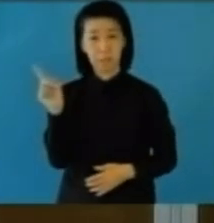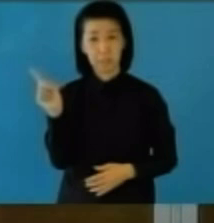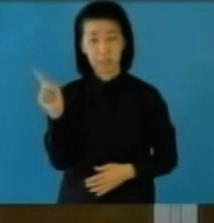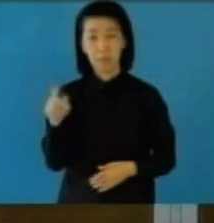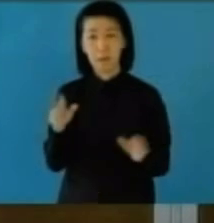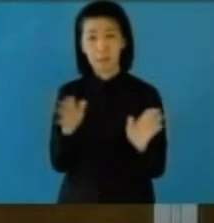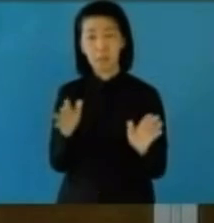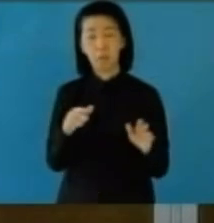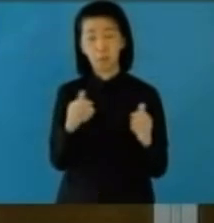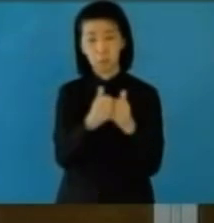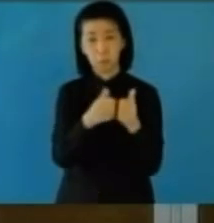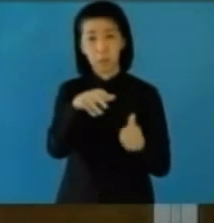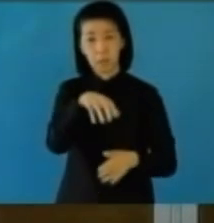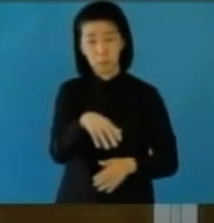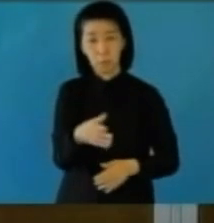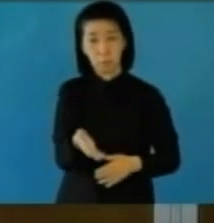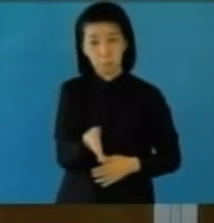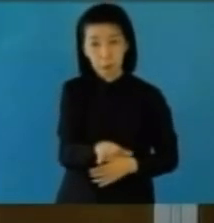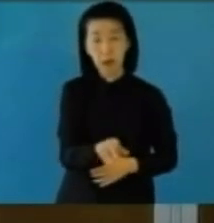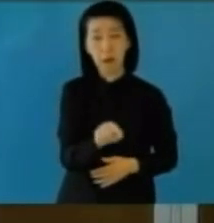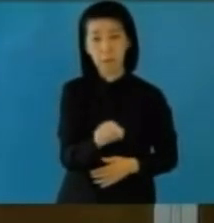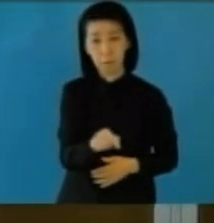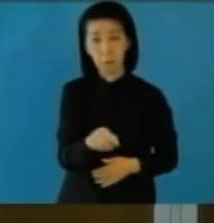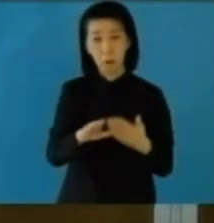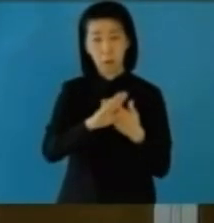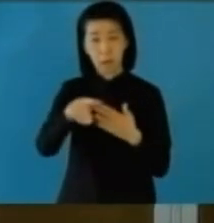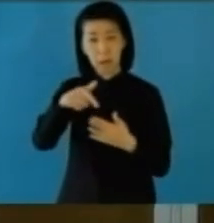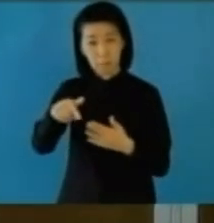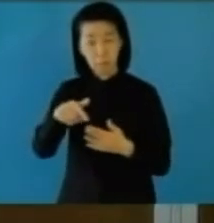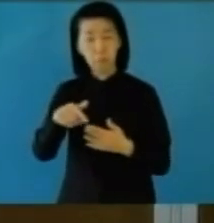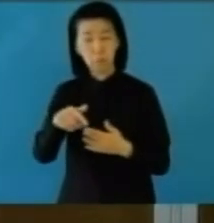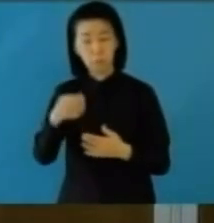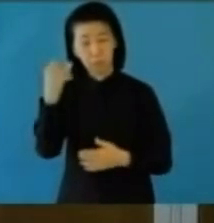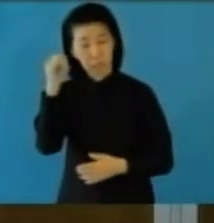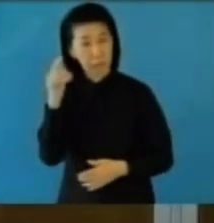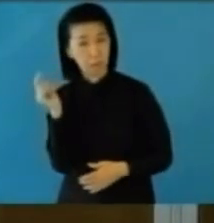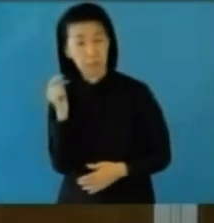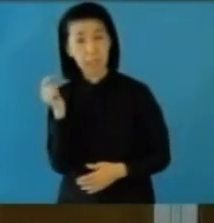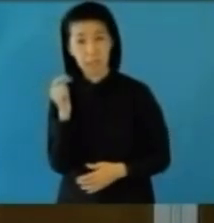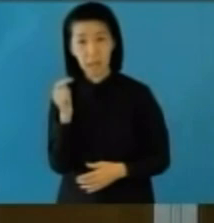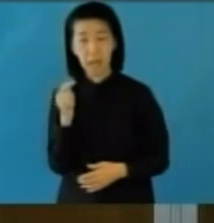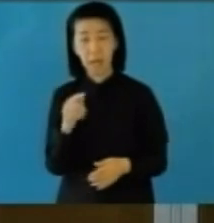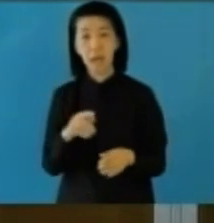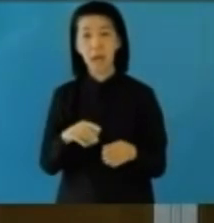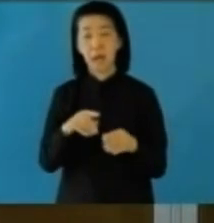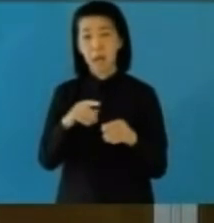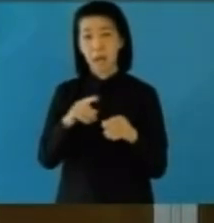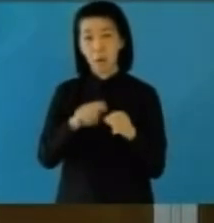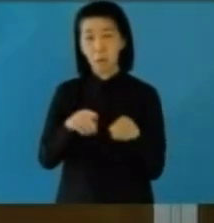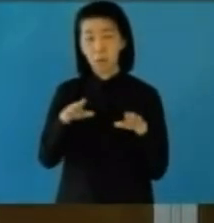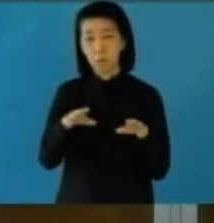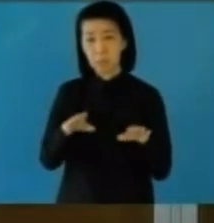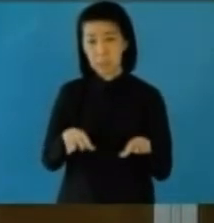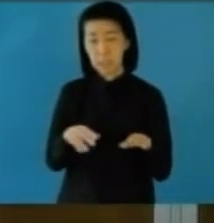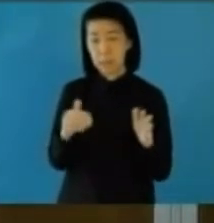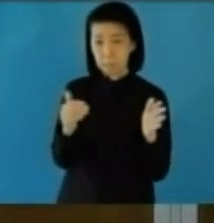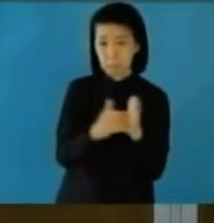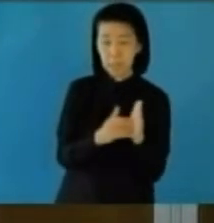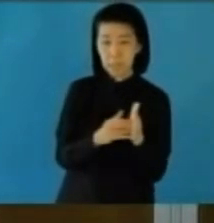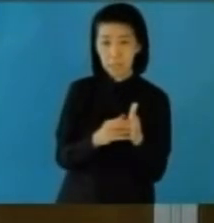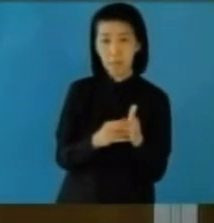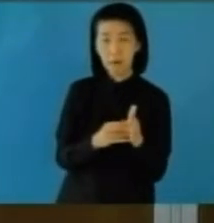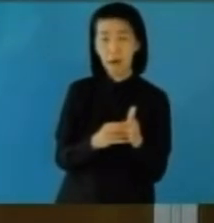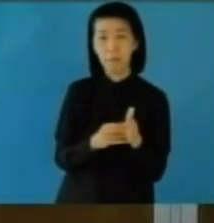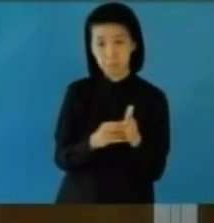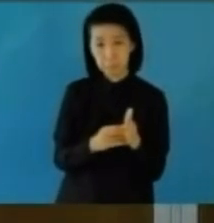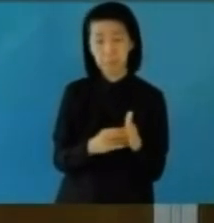の設置検討に関わった外部会議の委員の意見を聴取しました上で、年内には検討結果を市議会の関係委員会に示し、できるだけ